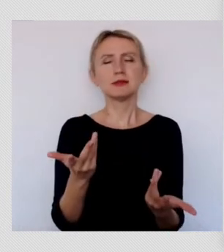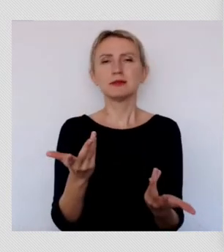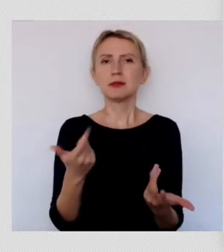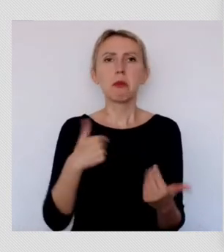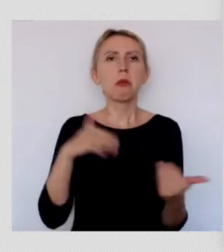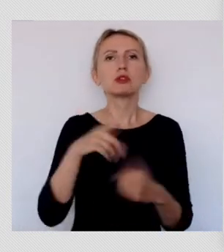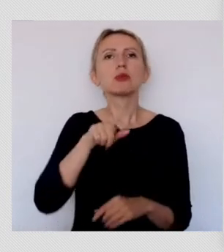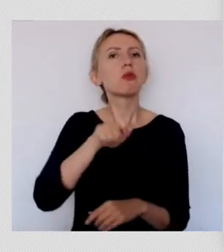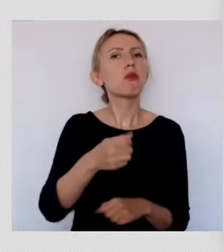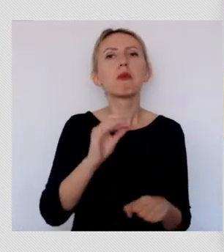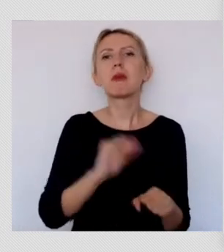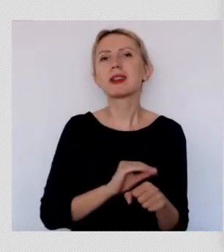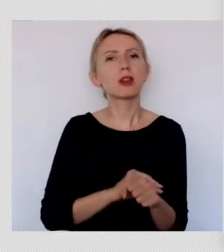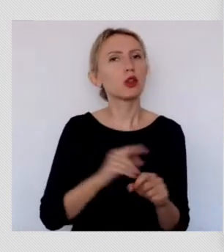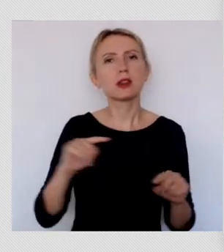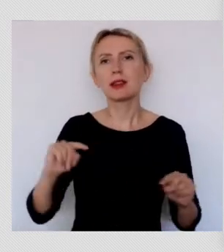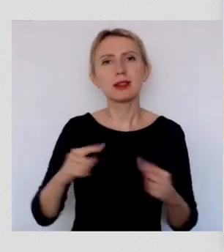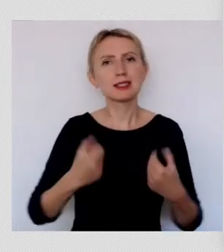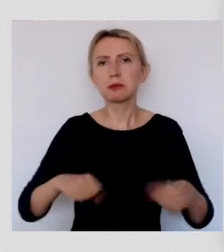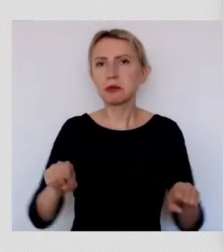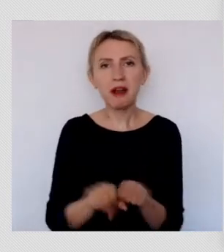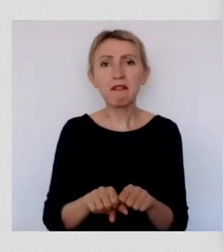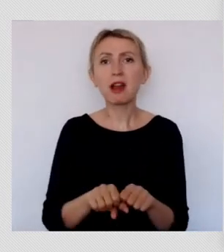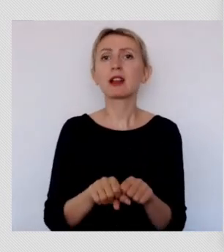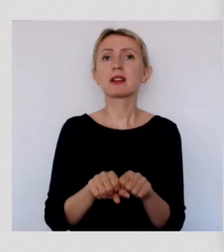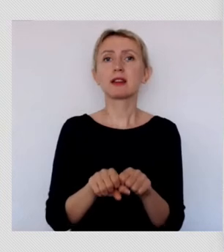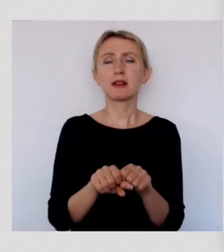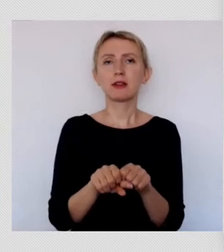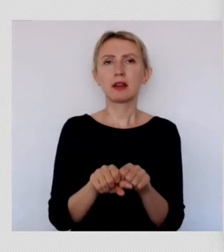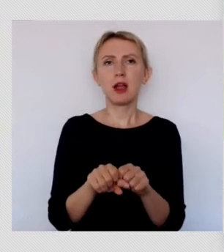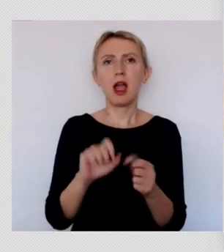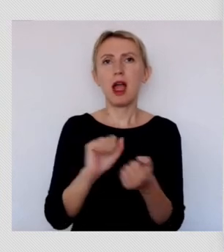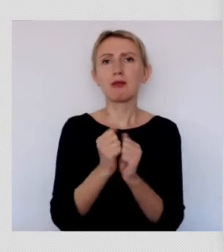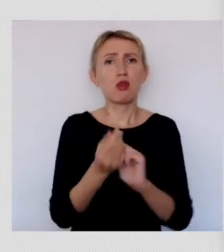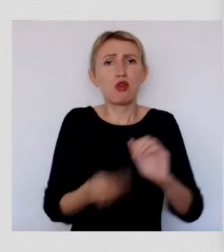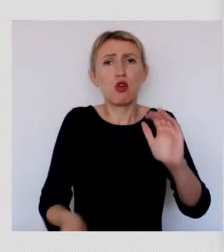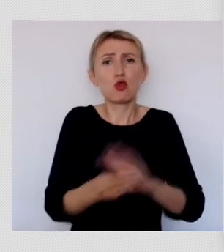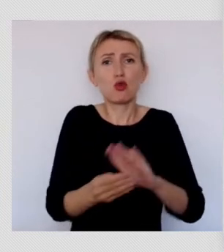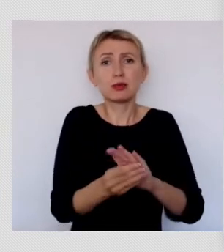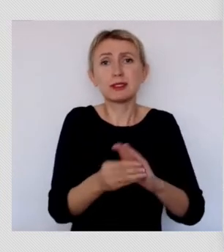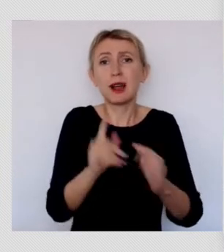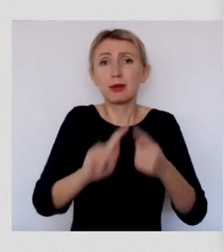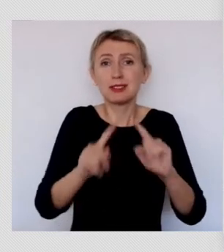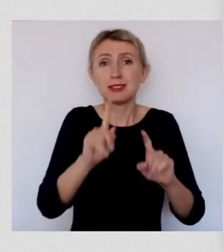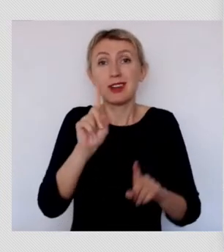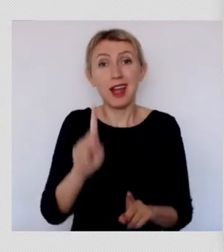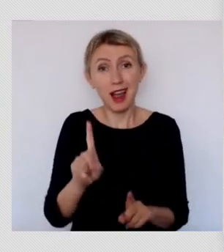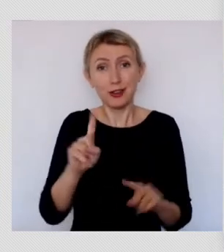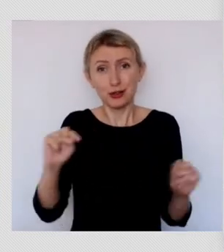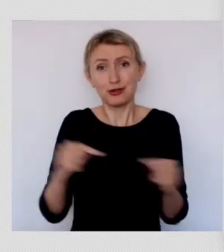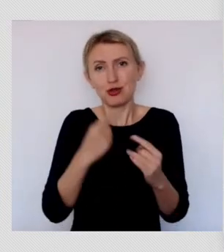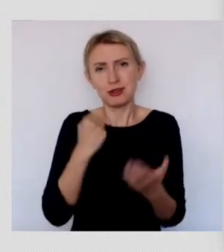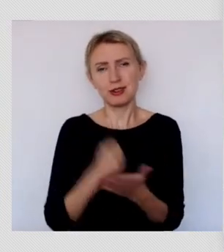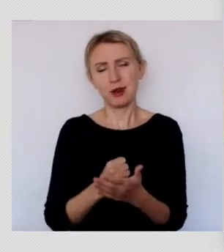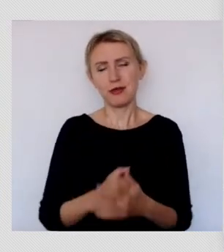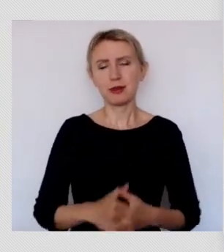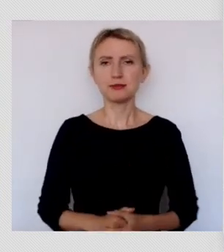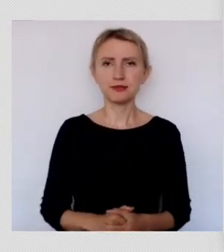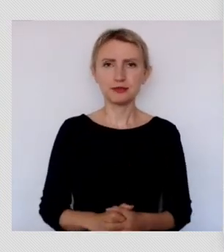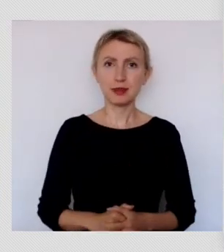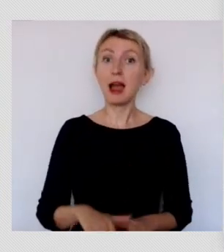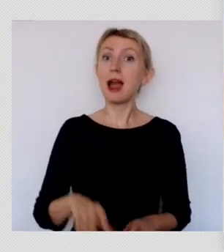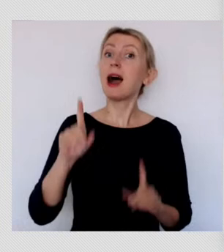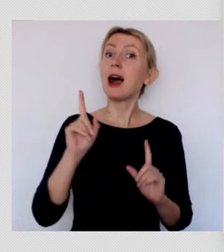nazwać je metodami nie fair, czy też nawet korupcją polityczną. Niemniej jest to zgodne z prawem. Ale